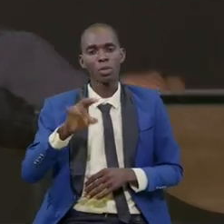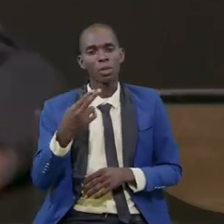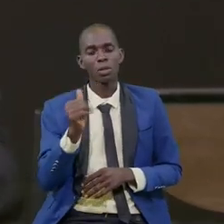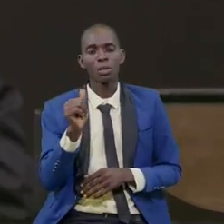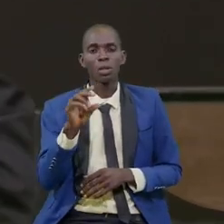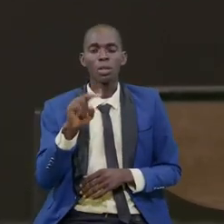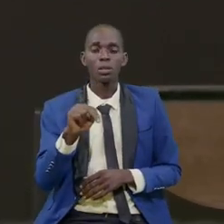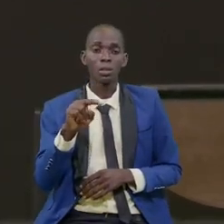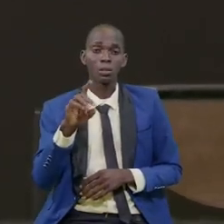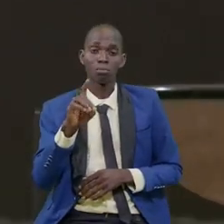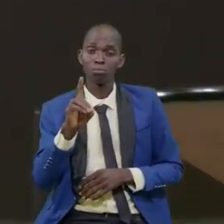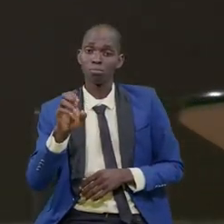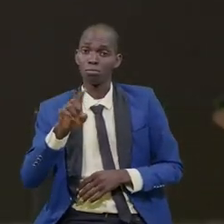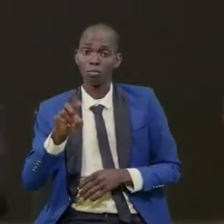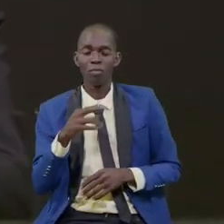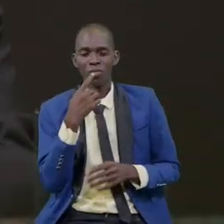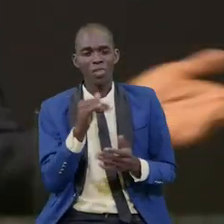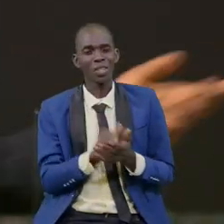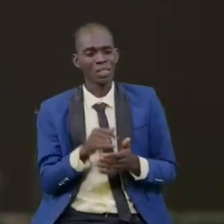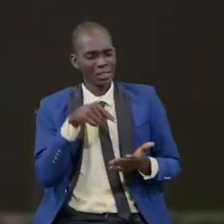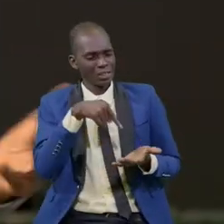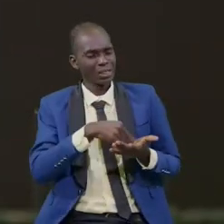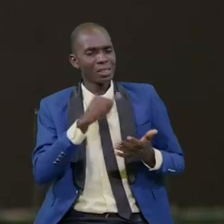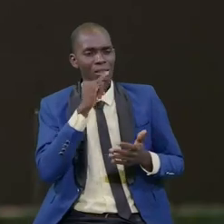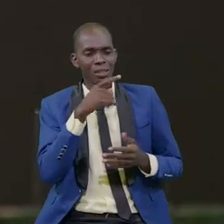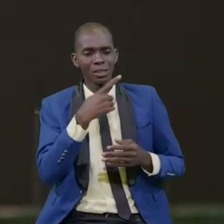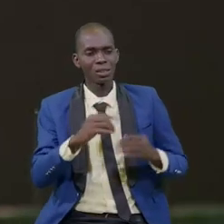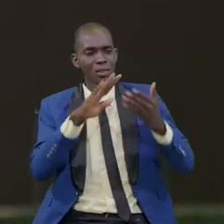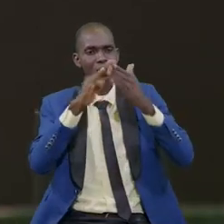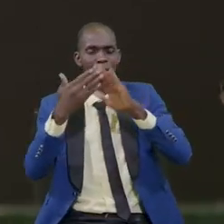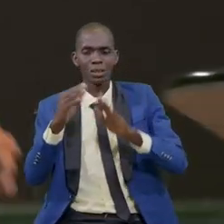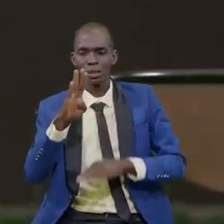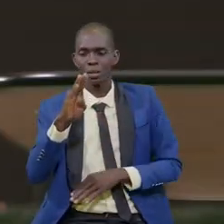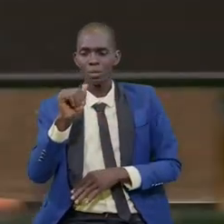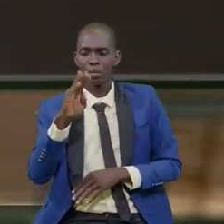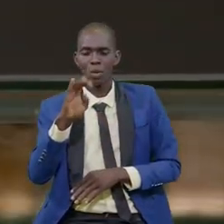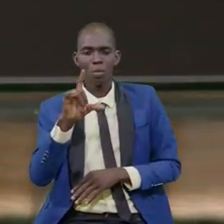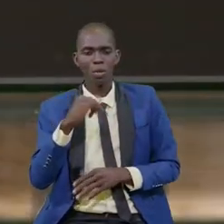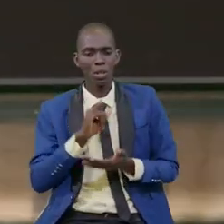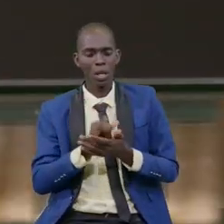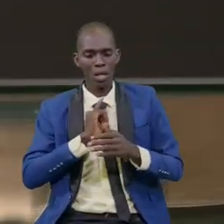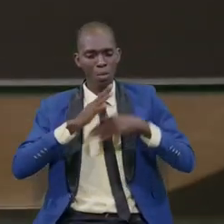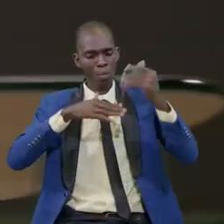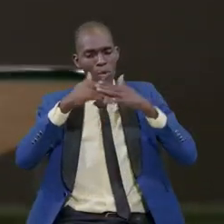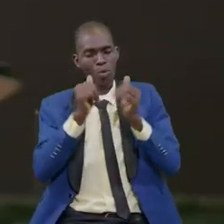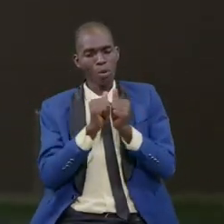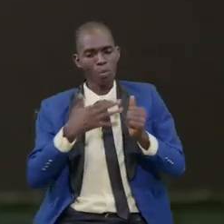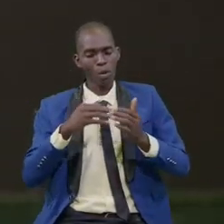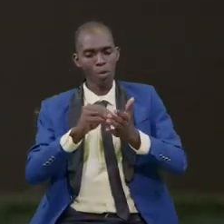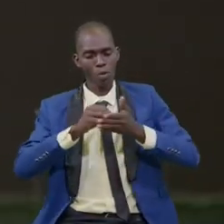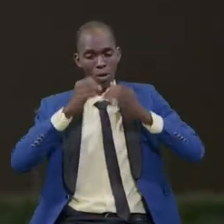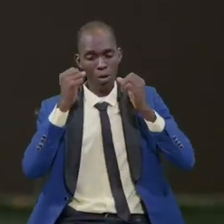j'ai bâti pour moi-même. C'est la même langue qui a ruiné Absalom. C'est la même langue qui